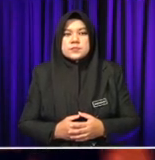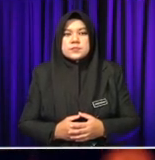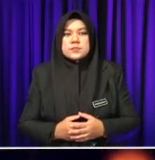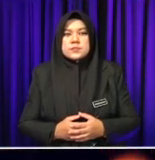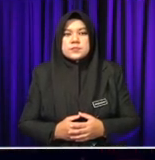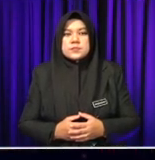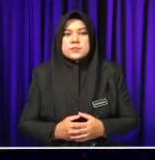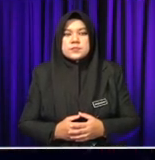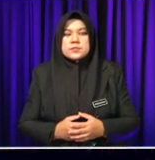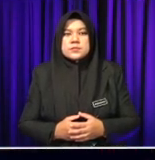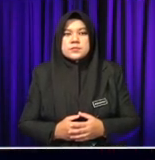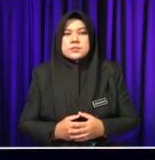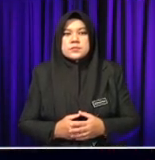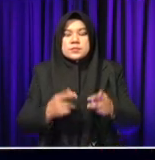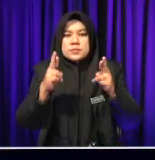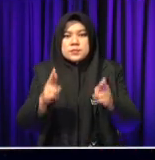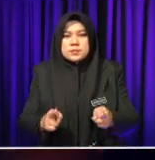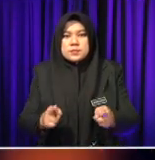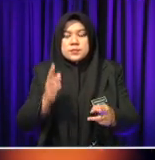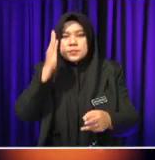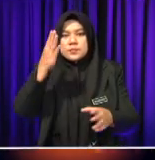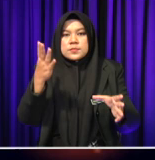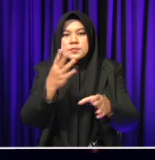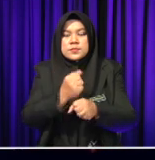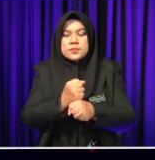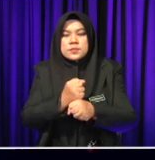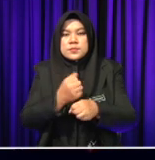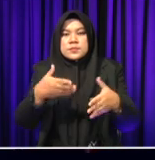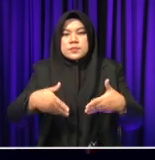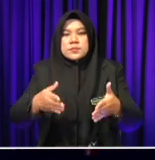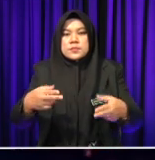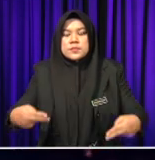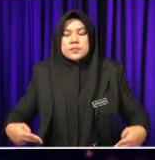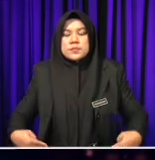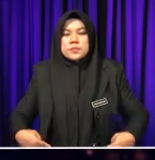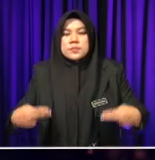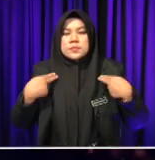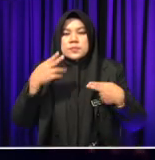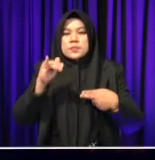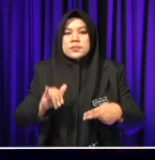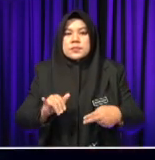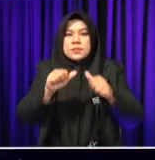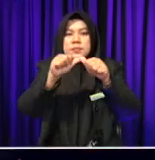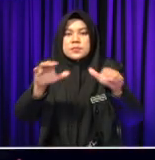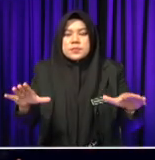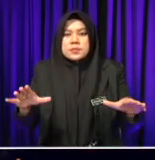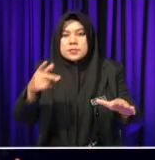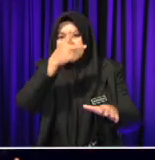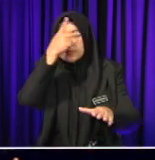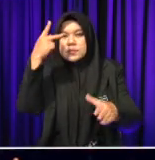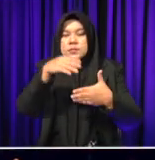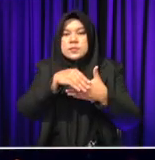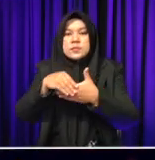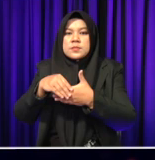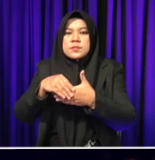pula rakyat akan dapat menjalani kehidupan yang aman dan damai kerana pemimpinnya dapat memberikan hak yang